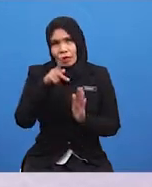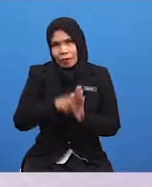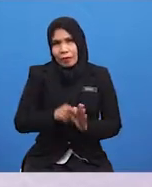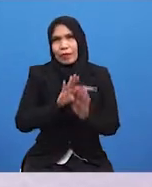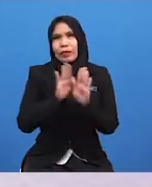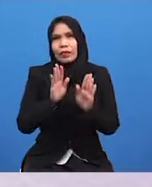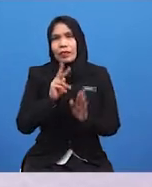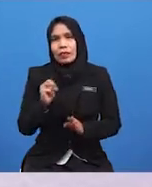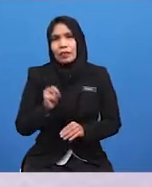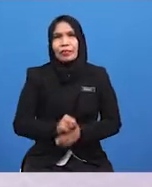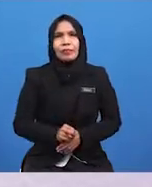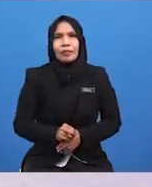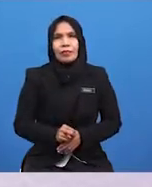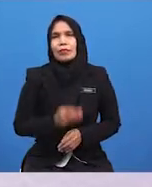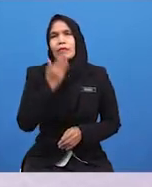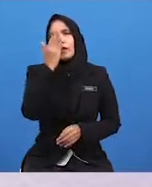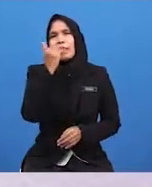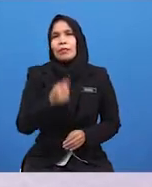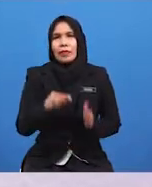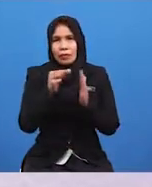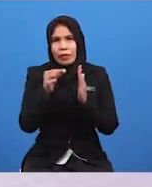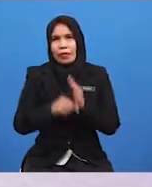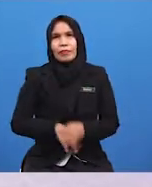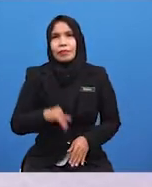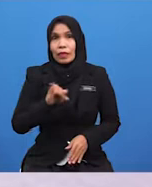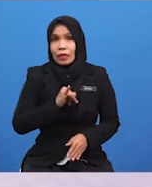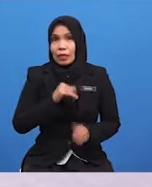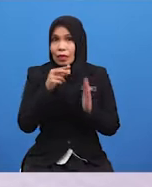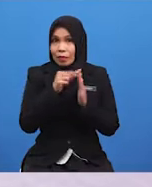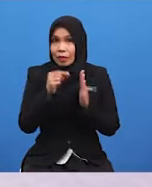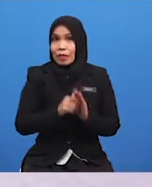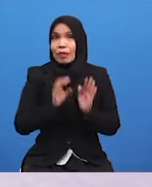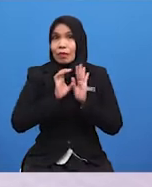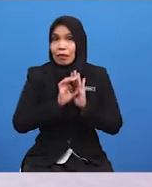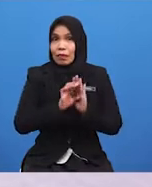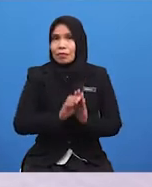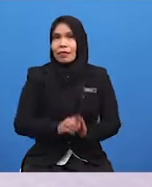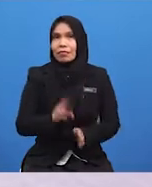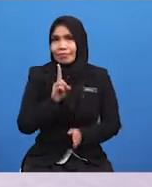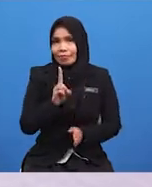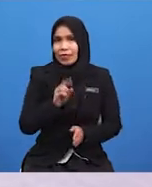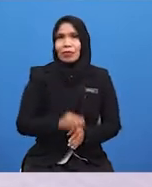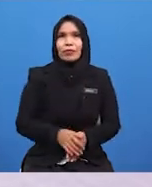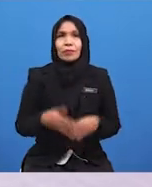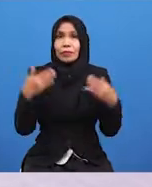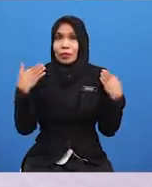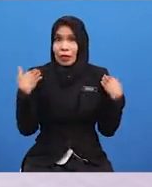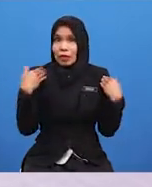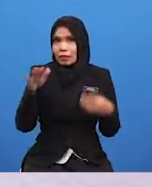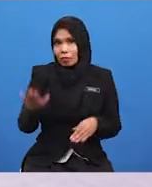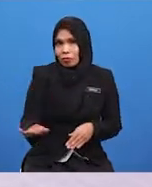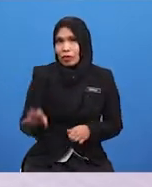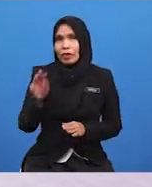Mimi pilih kelakuan itu saya pilih gambar pertama ada Buddha yang